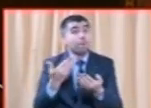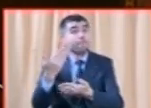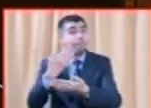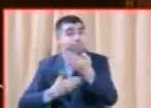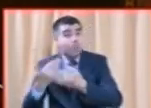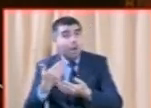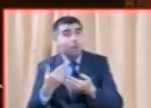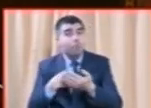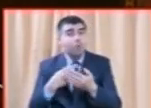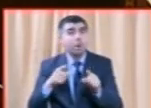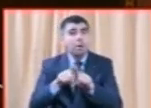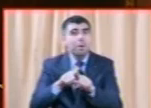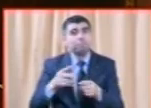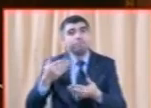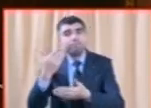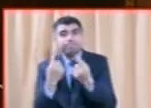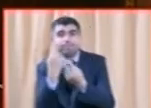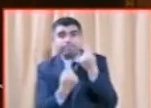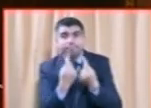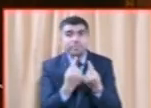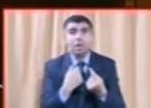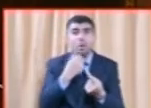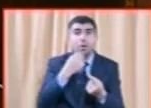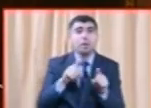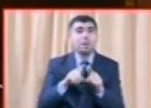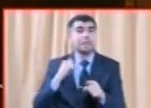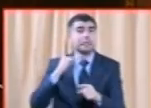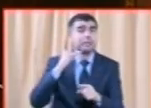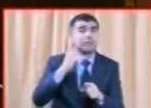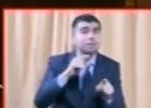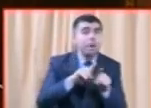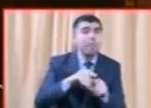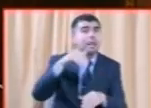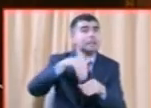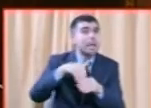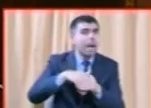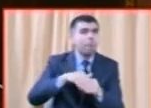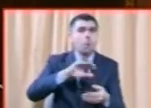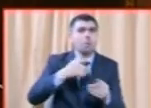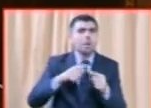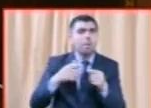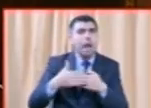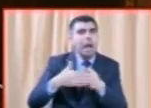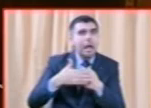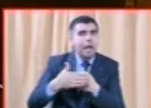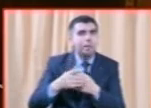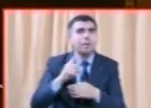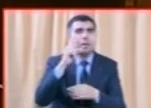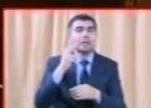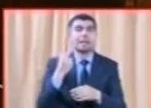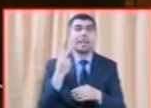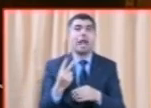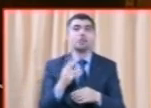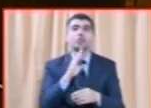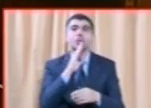بغيتي تقول لي شنو الأسباب والخلفيات والسياقات، نقول لك السياق هو سياق انتخابي، لأن شهر 12 هو انتخاب النقيب